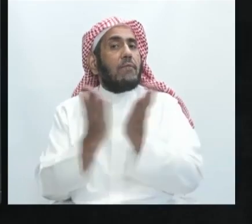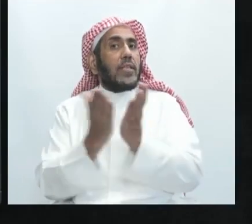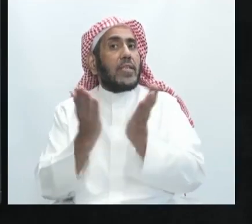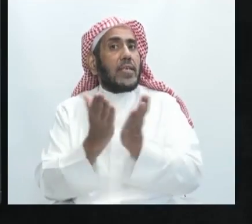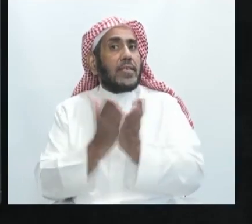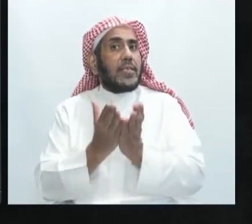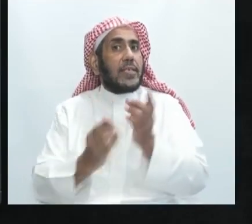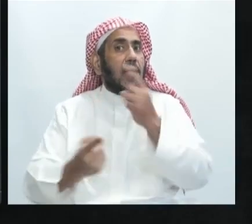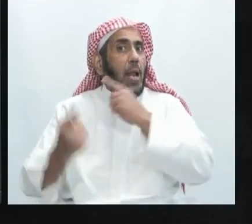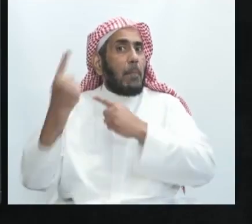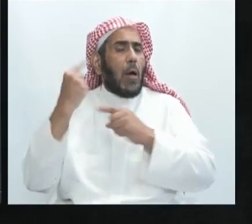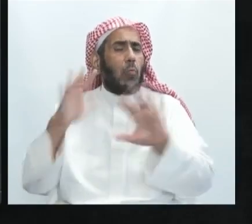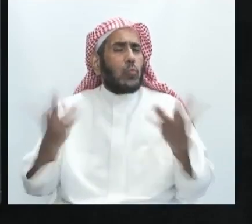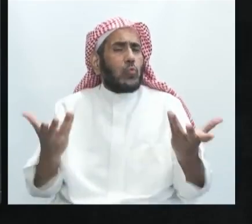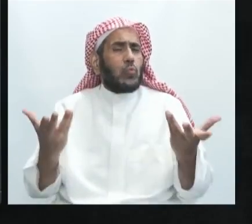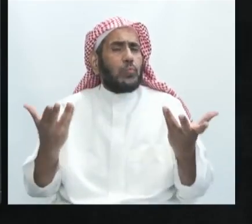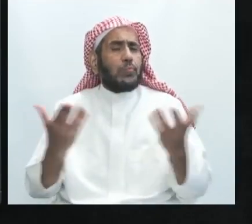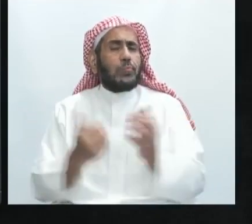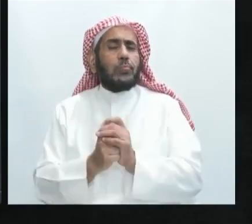الماضي